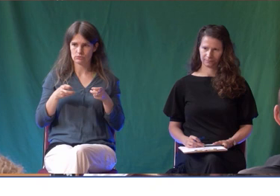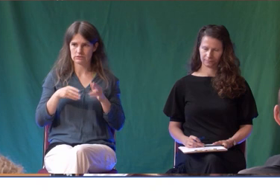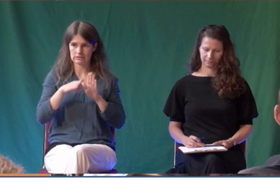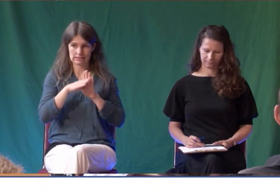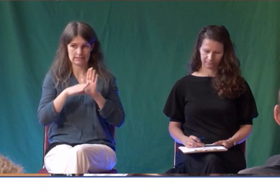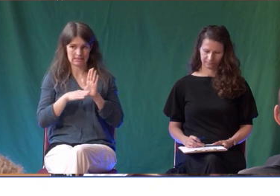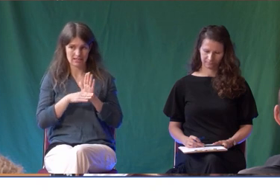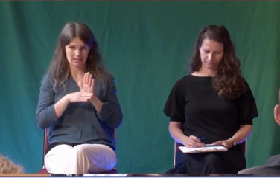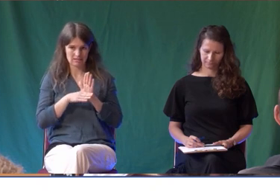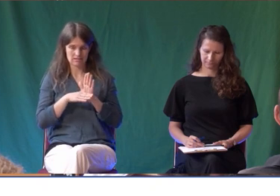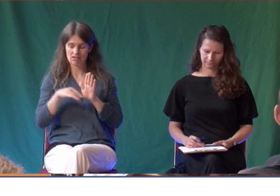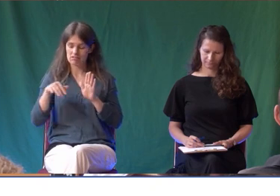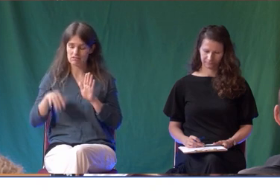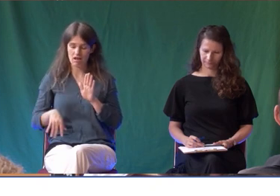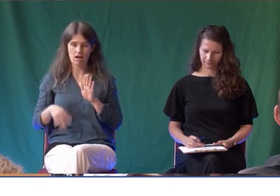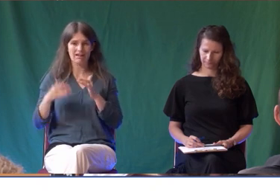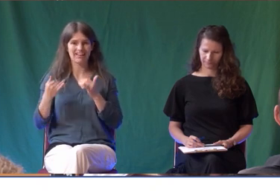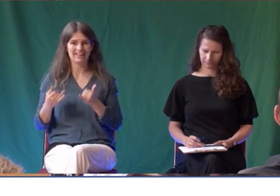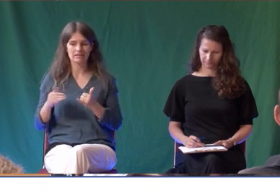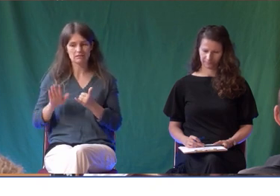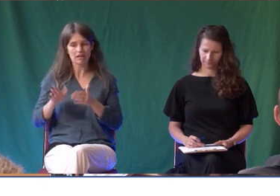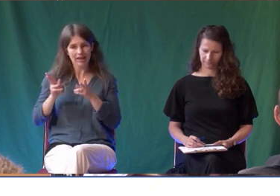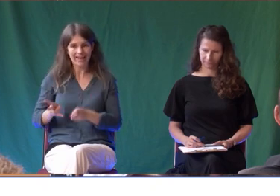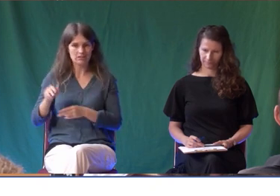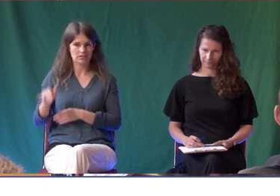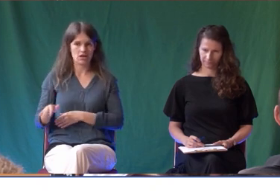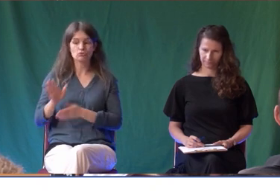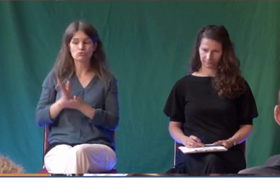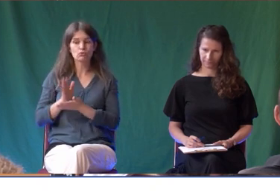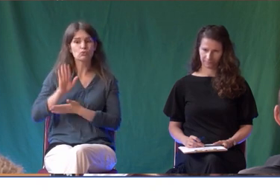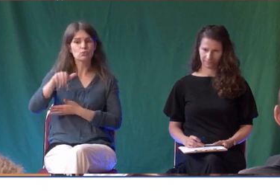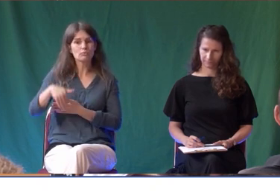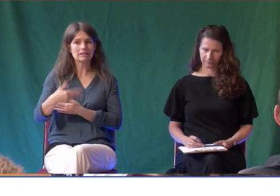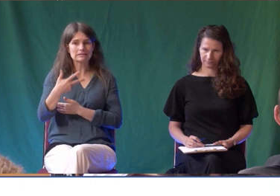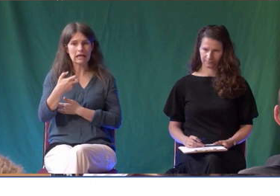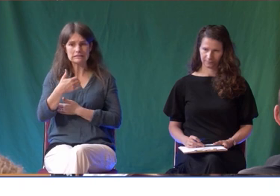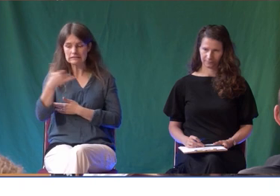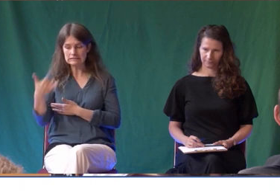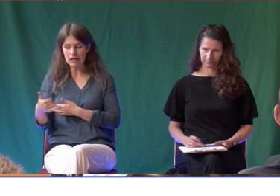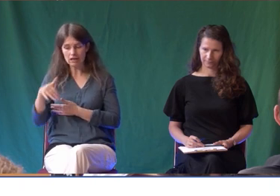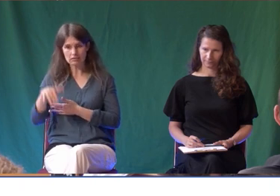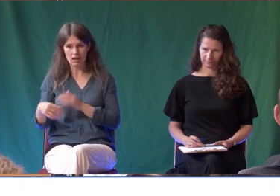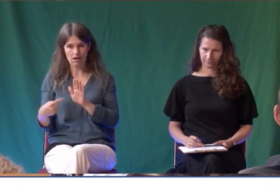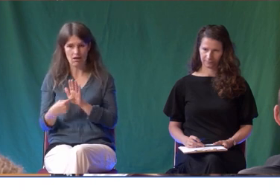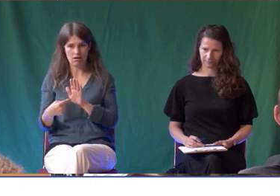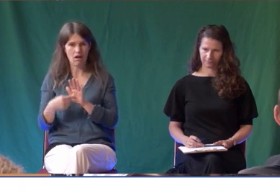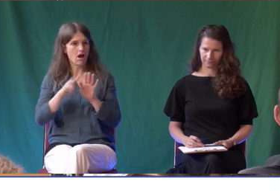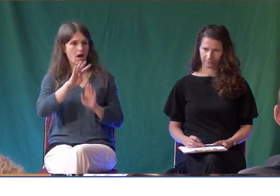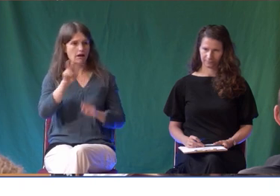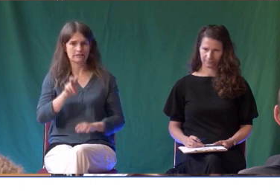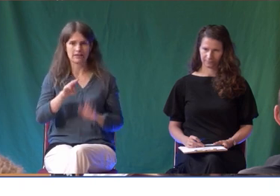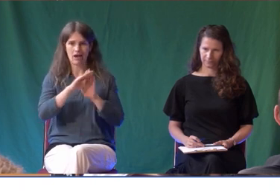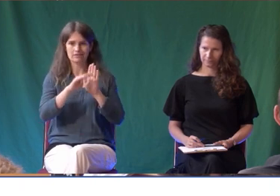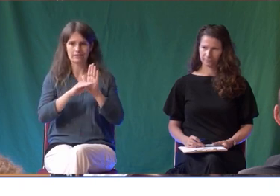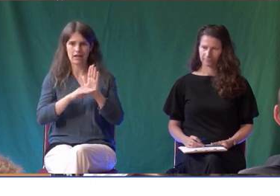ein Kinderrecht und das gibt es schon seit über 30 Jahren im Artikel 9 im